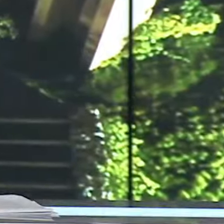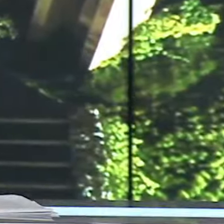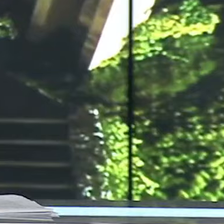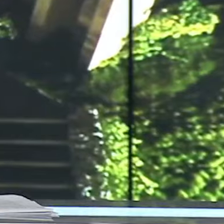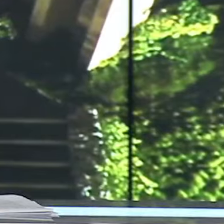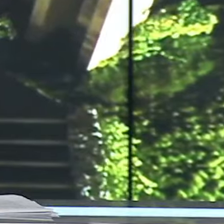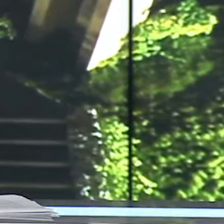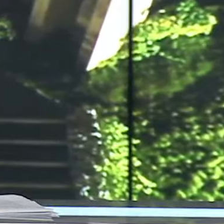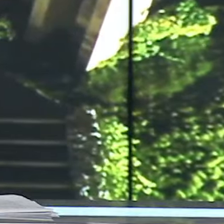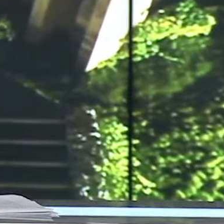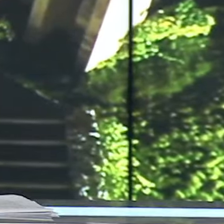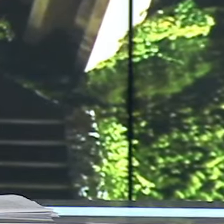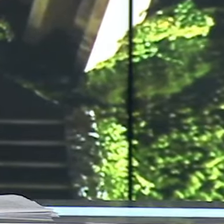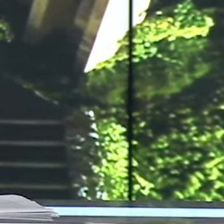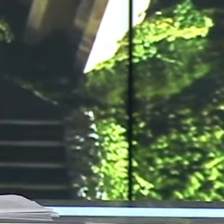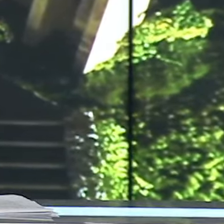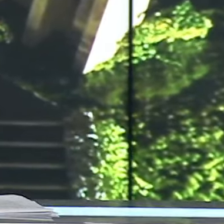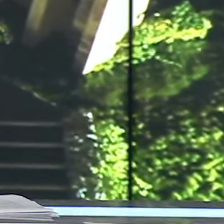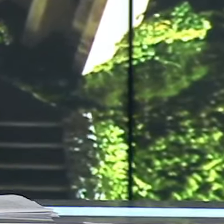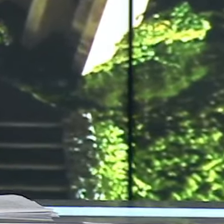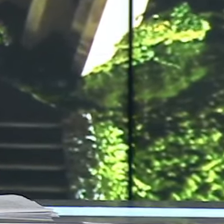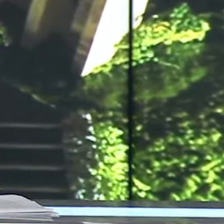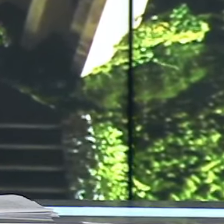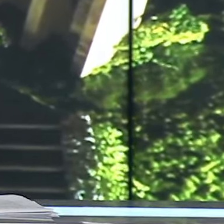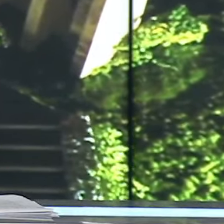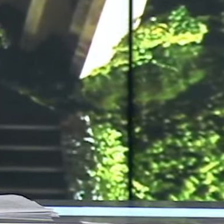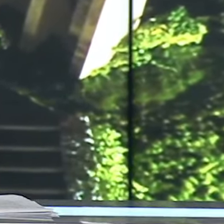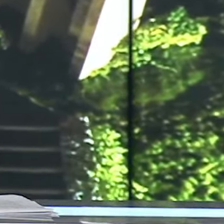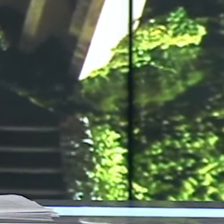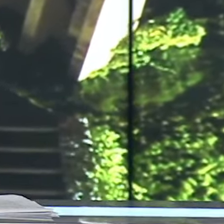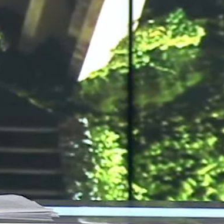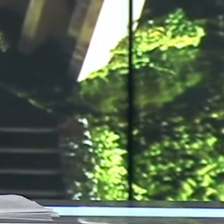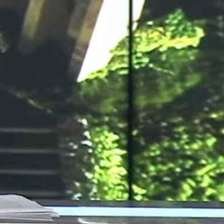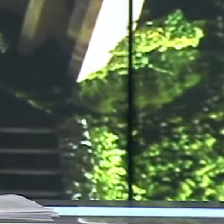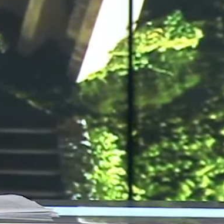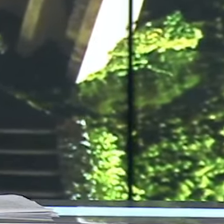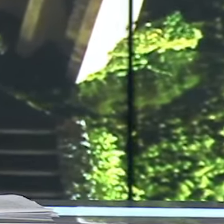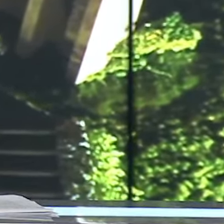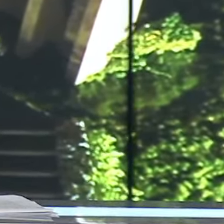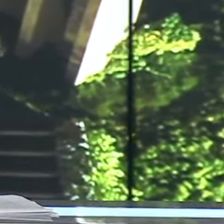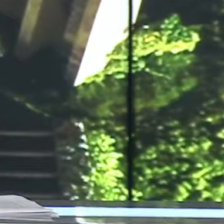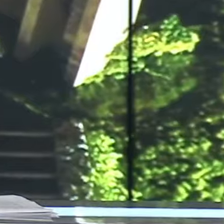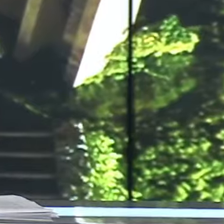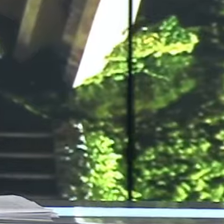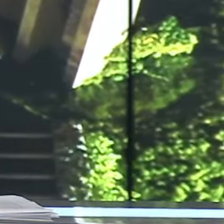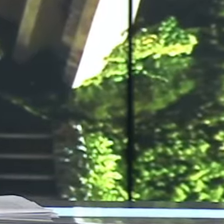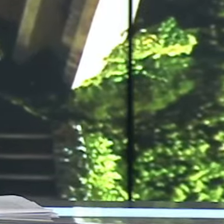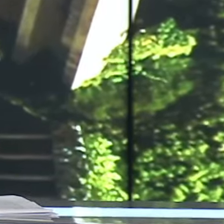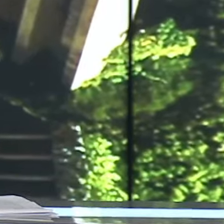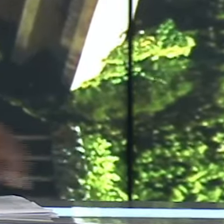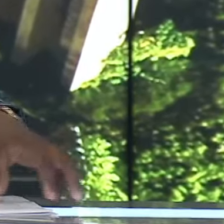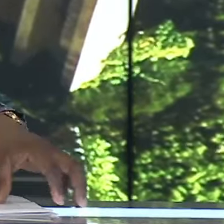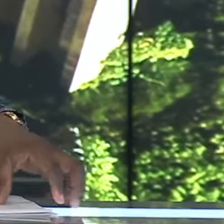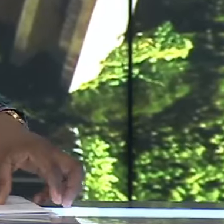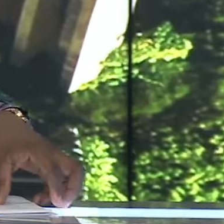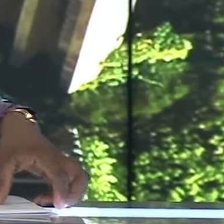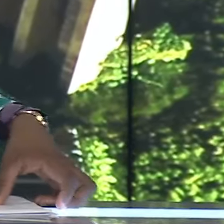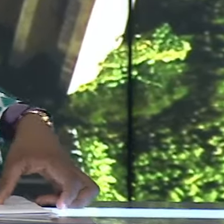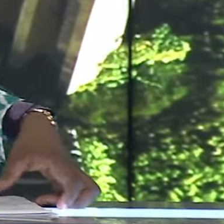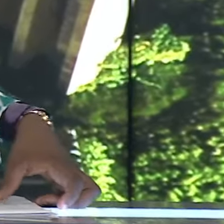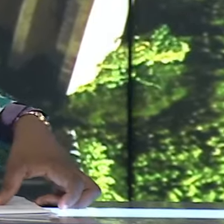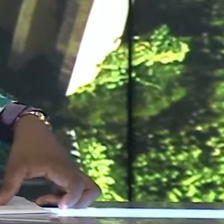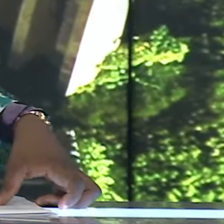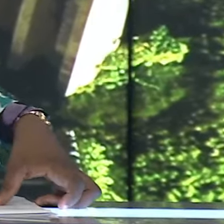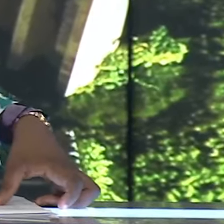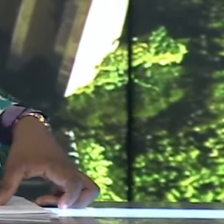Et toujours dans le cadre des préparatifs de ces élections à venir au Togo, je vous propose de suivre à présent